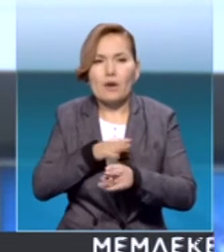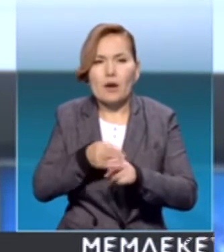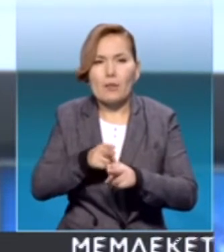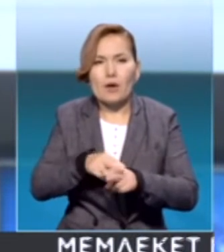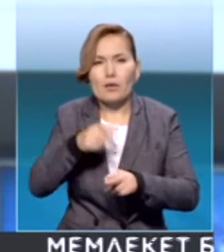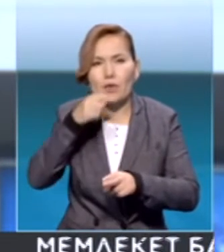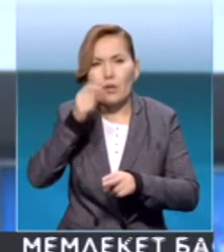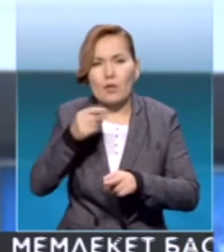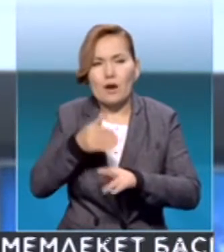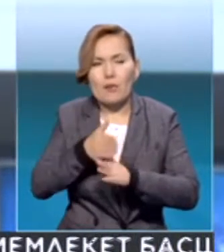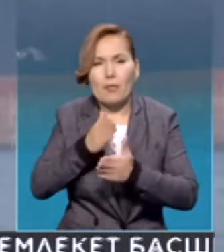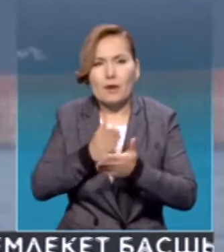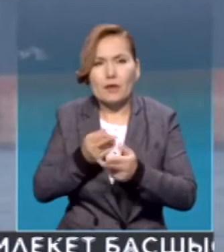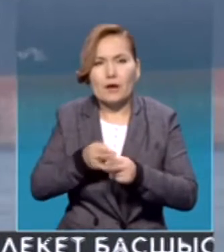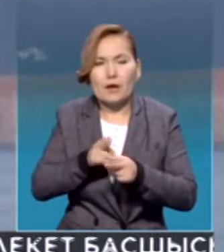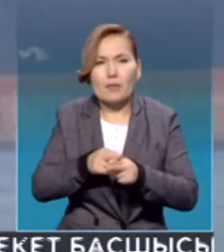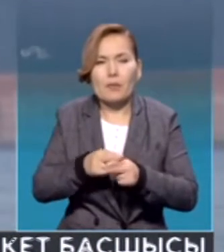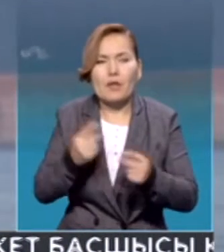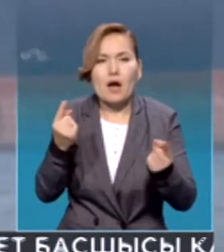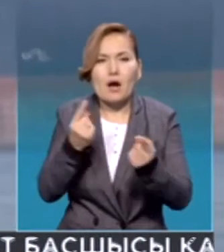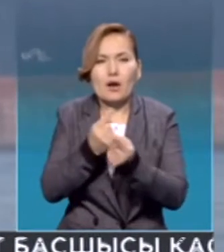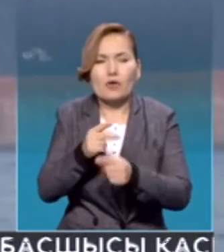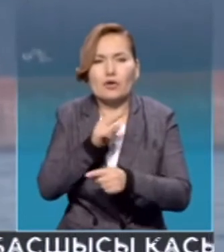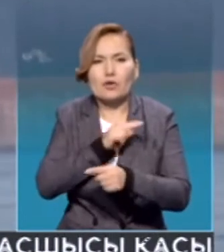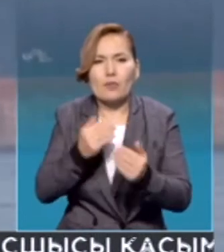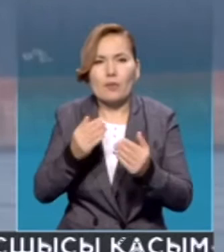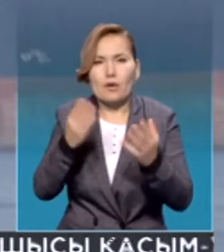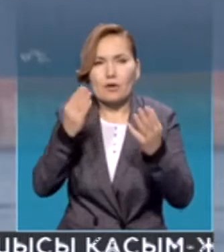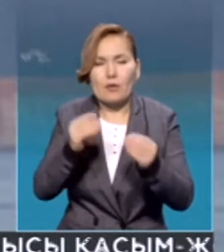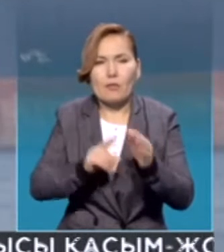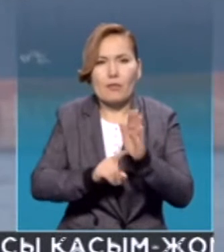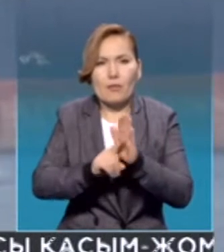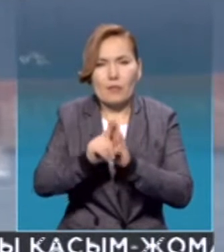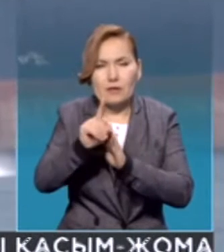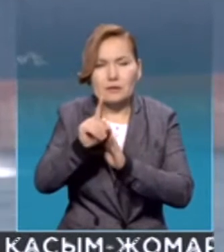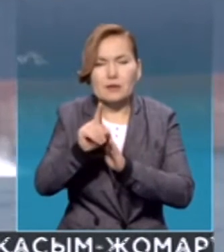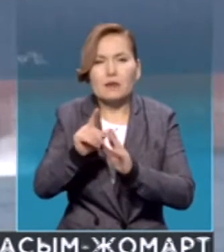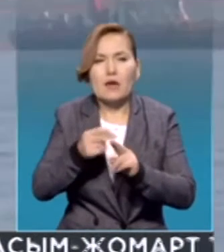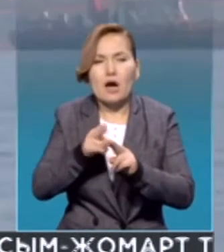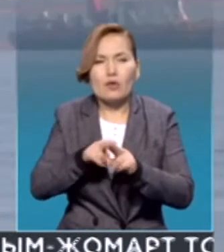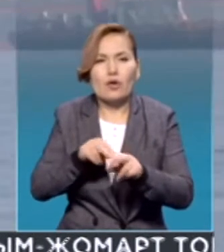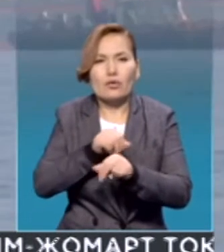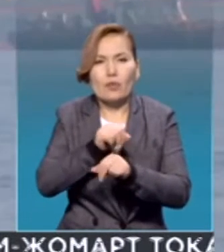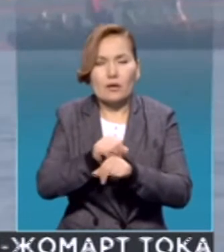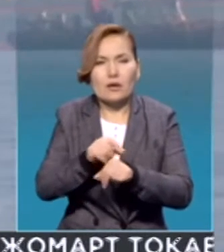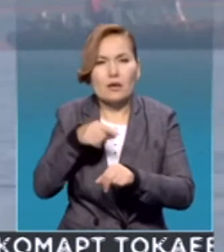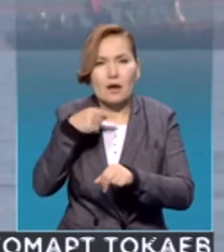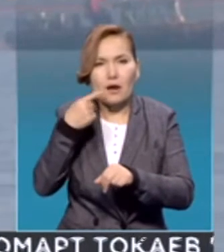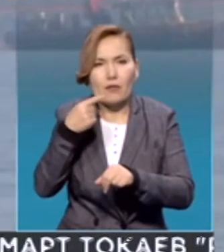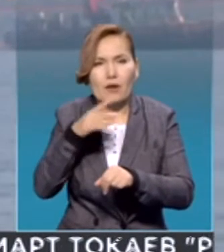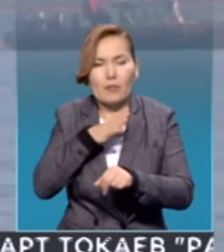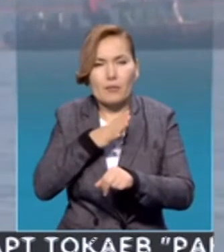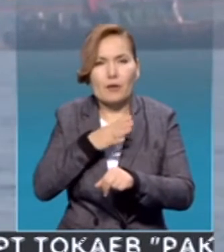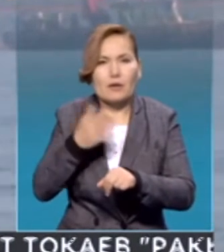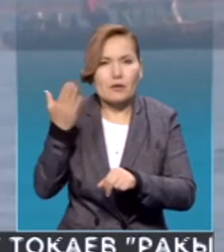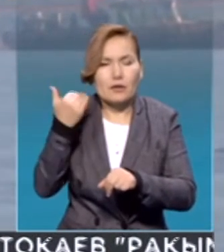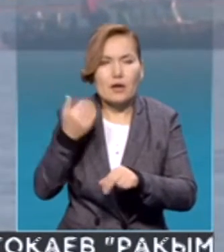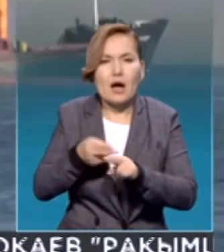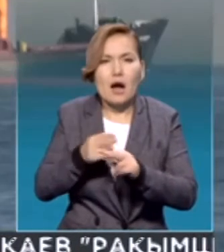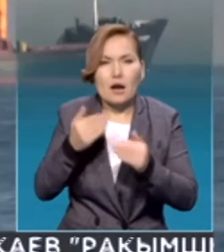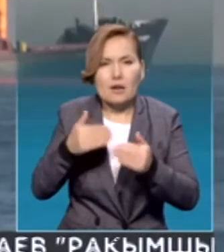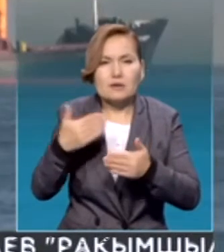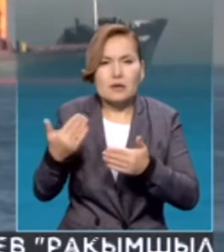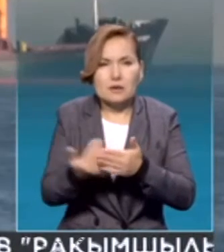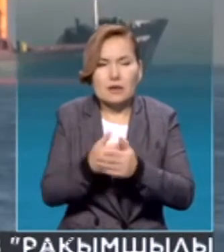астығын өзге елдерге жеткізетін гуманитарлық дәліз жұмысы бүгіннен бастап тоқтайтыны хабарланған. Мәскеу өткен сенбіде аталған құжаттан белгісіз мерзімге бір